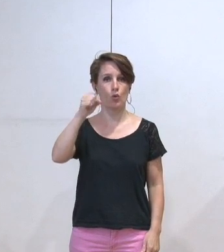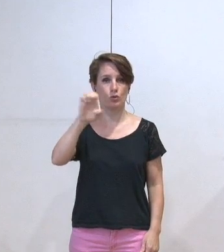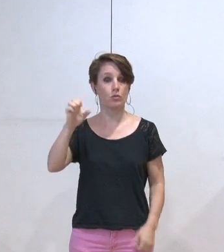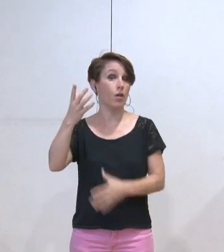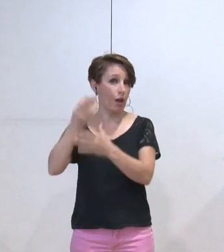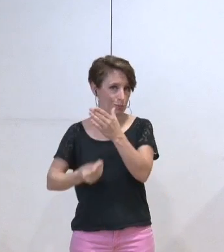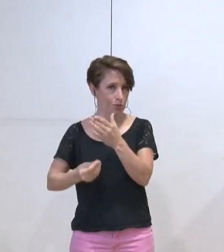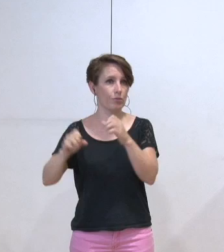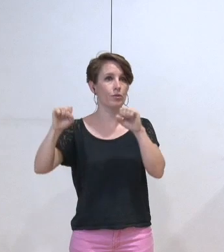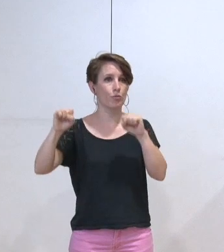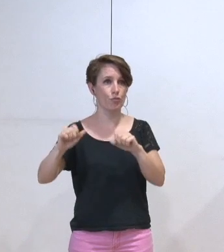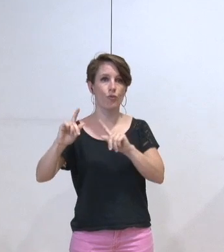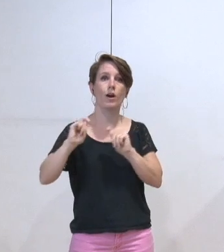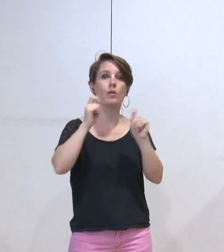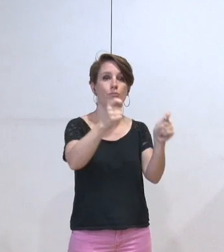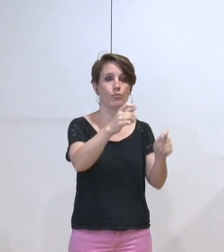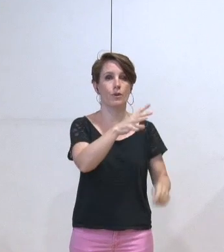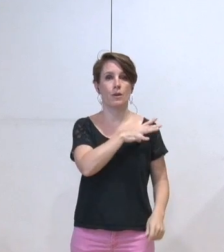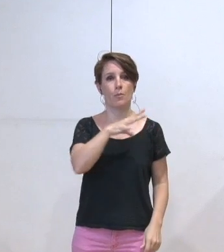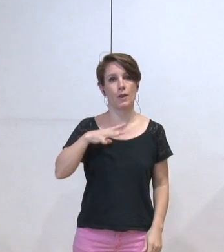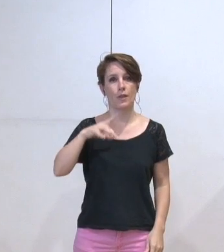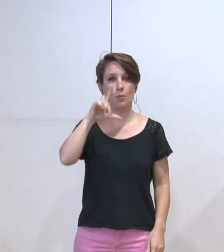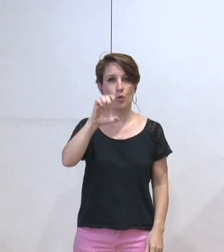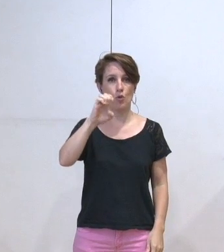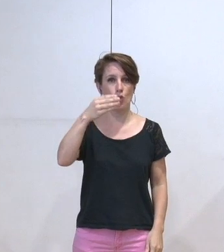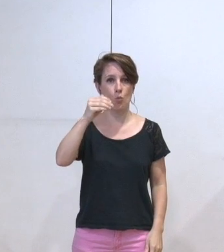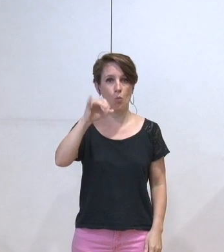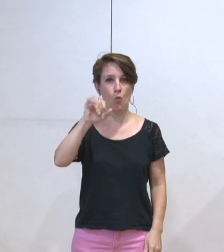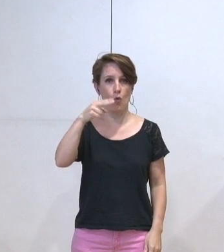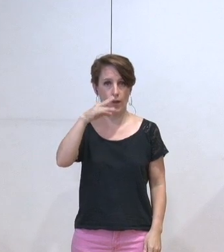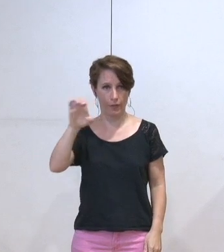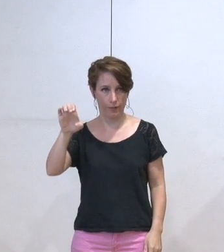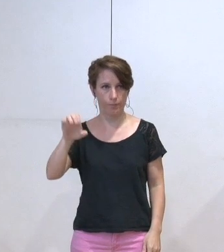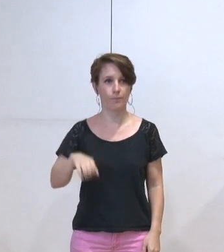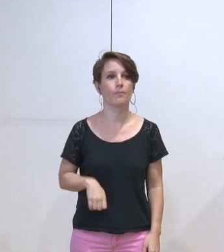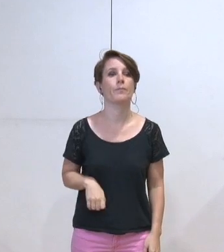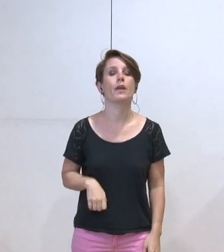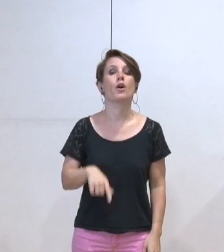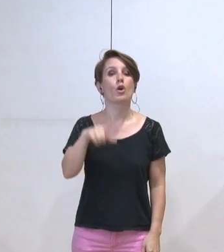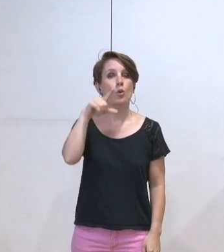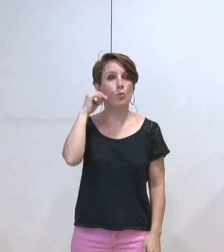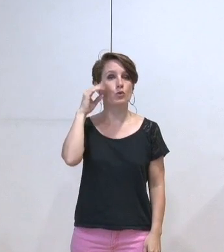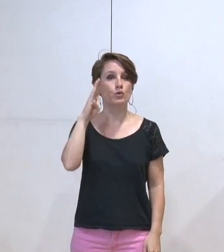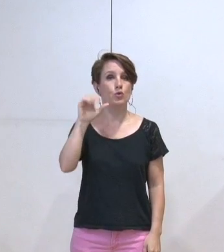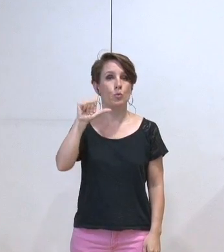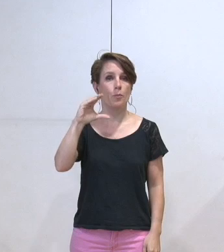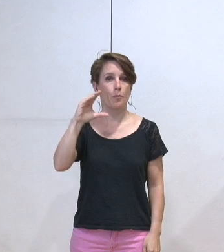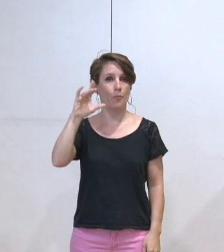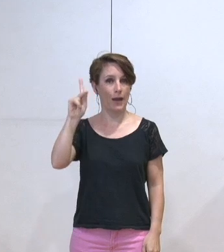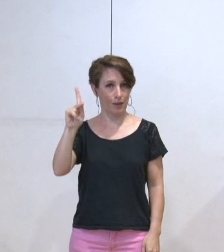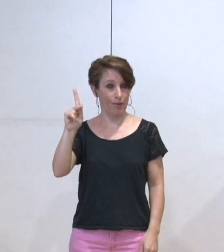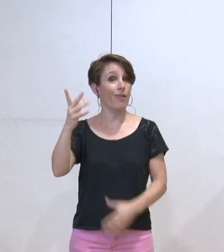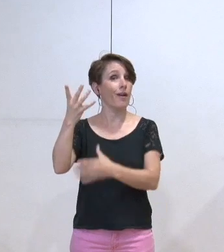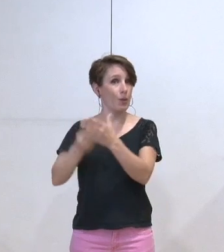compara pour la soirée laétia Lemoine Alain Denoyel présent Lucile Leureux